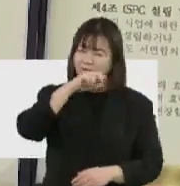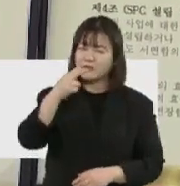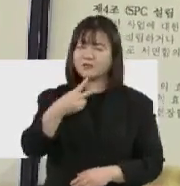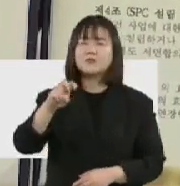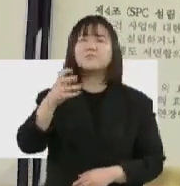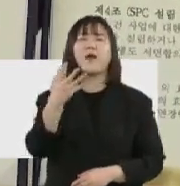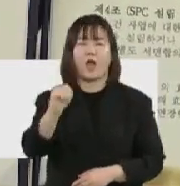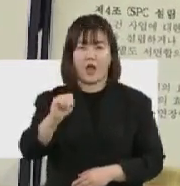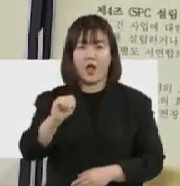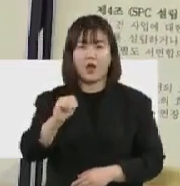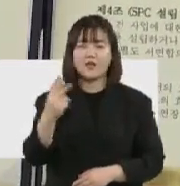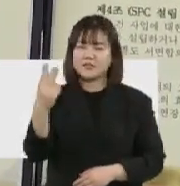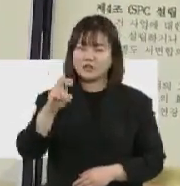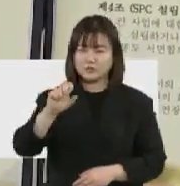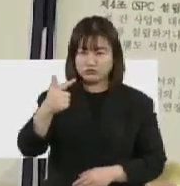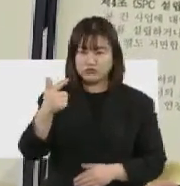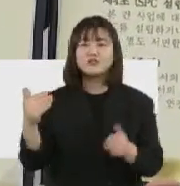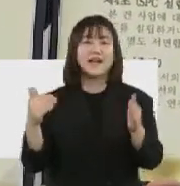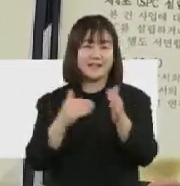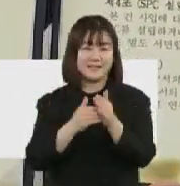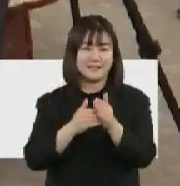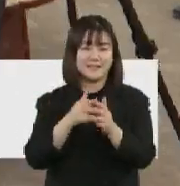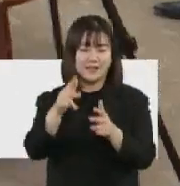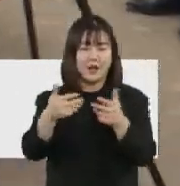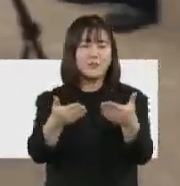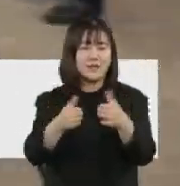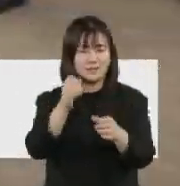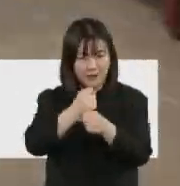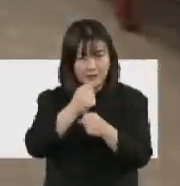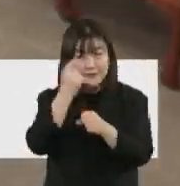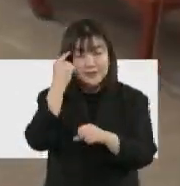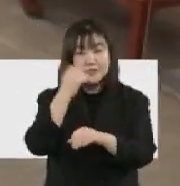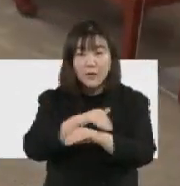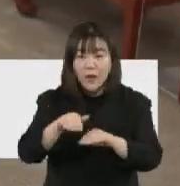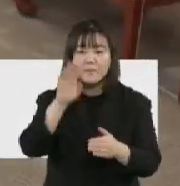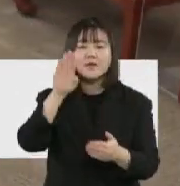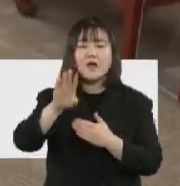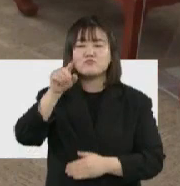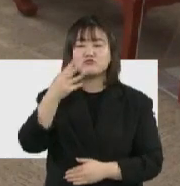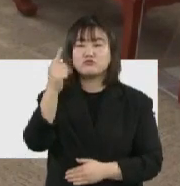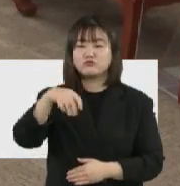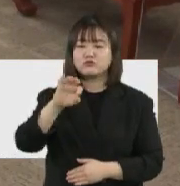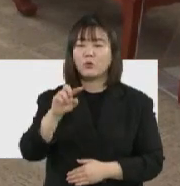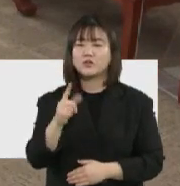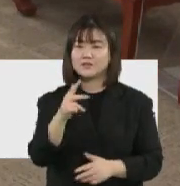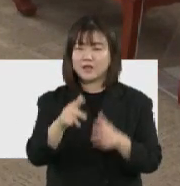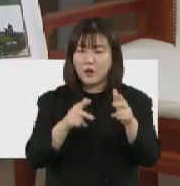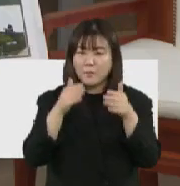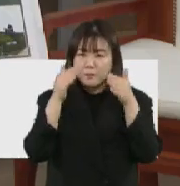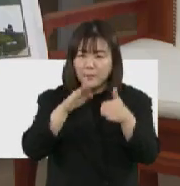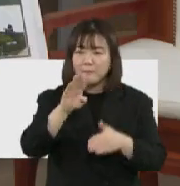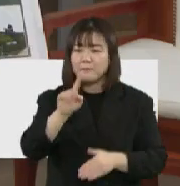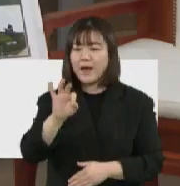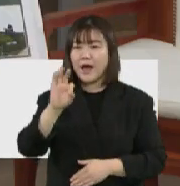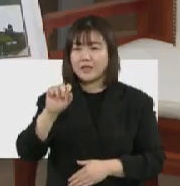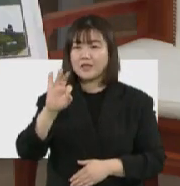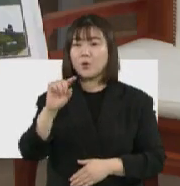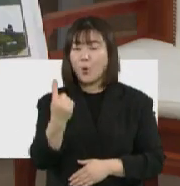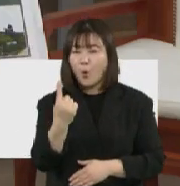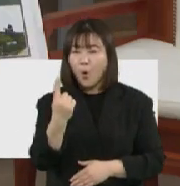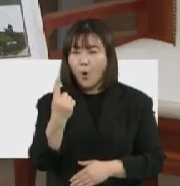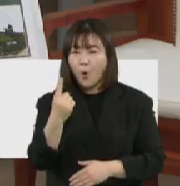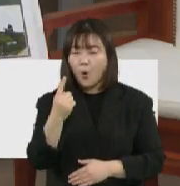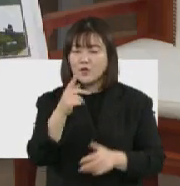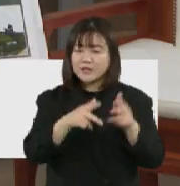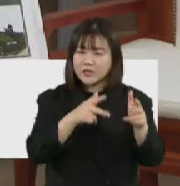2백억 원을 투자에 2016년까지 산업단지를 조성하고 미래 블루오션 산업으로 주목받는 바이오 산업과 관련된